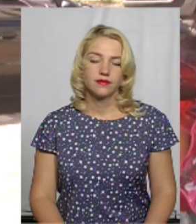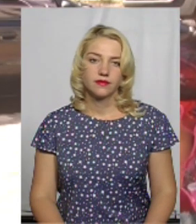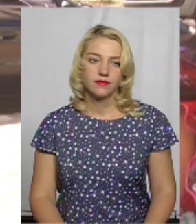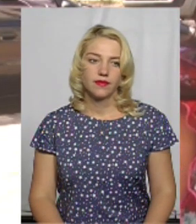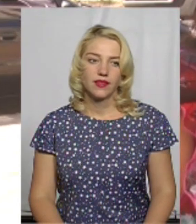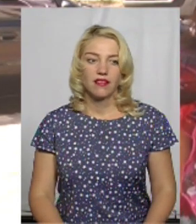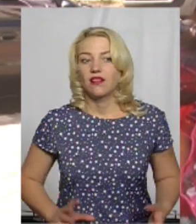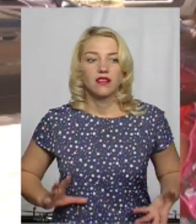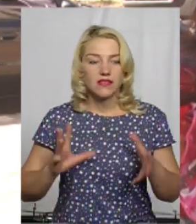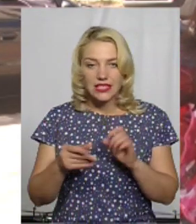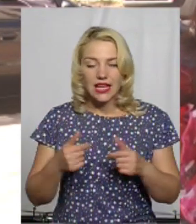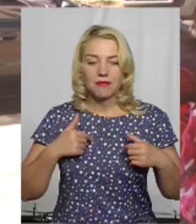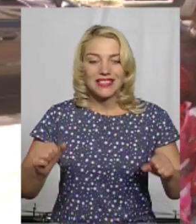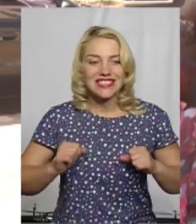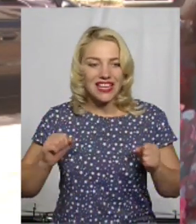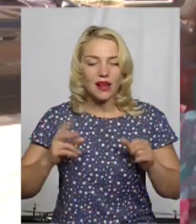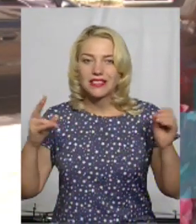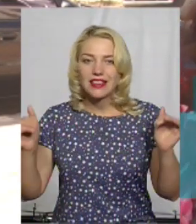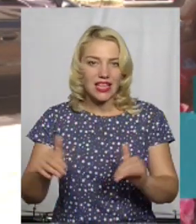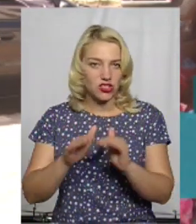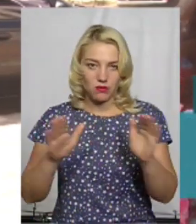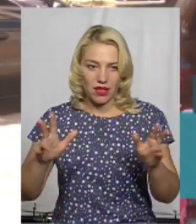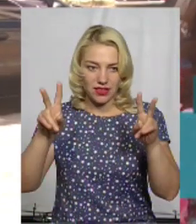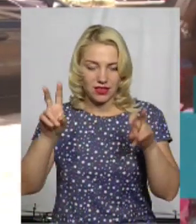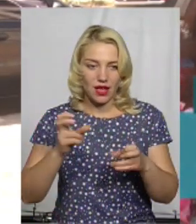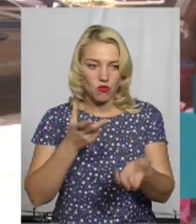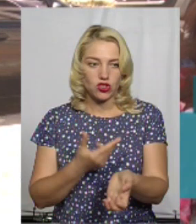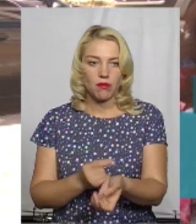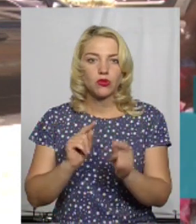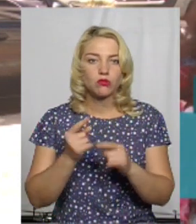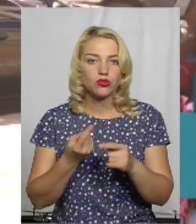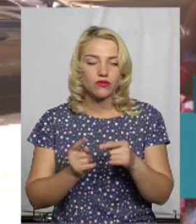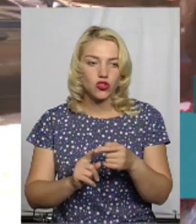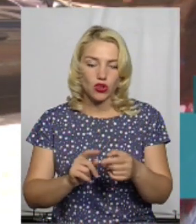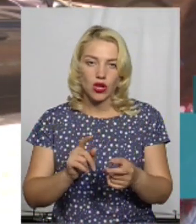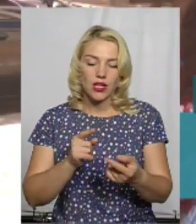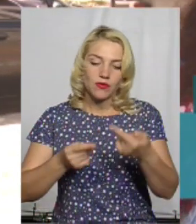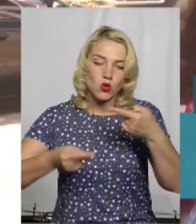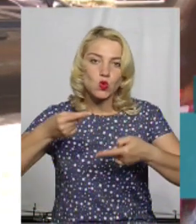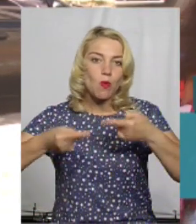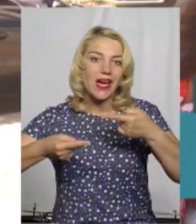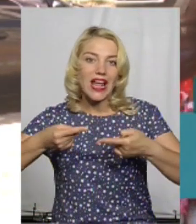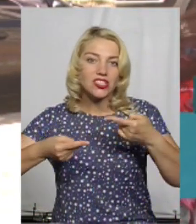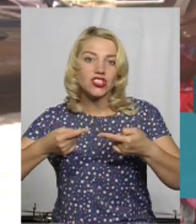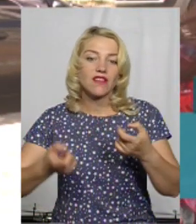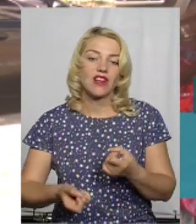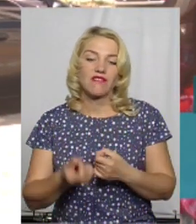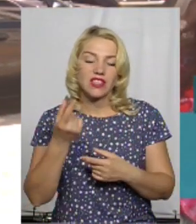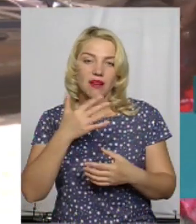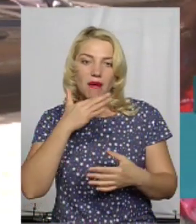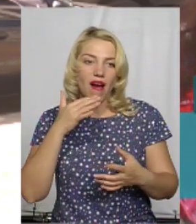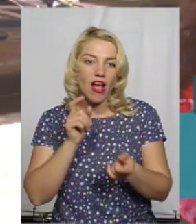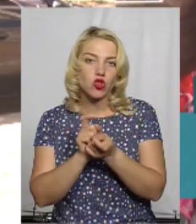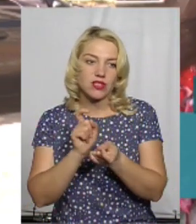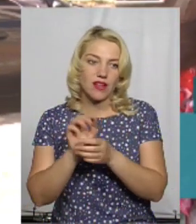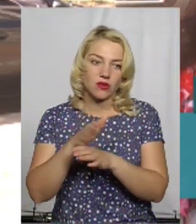Ми взагалі стараємось не чіпати тему щеплення, адже воно досить суперечливе і викликає багато сварок навіть